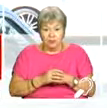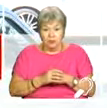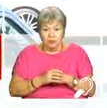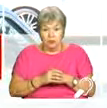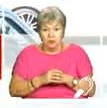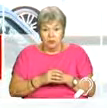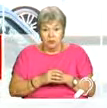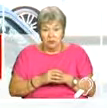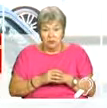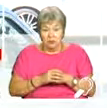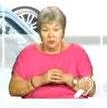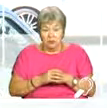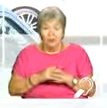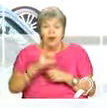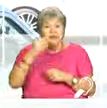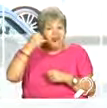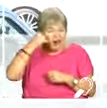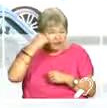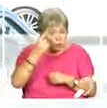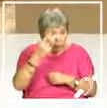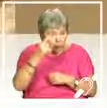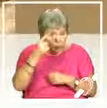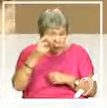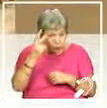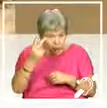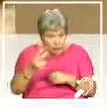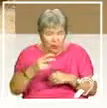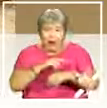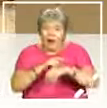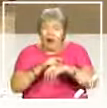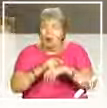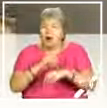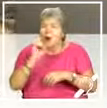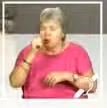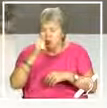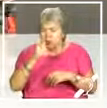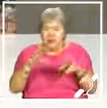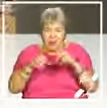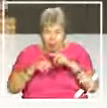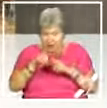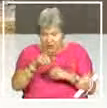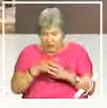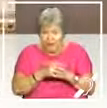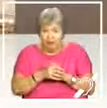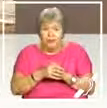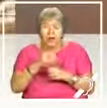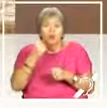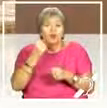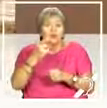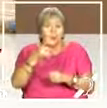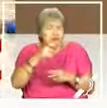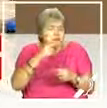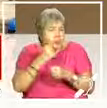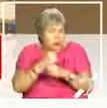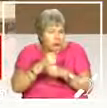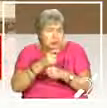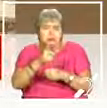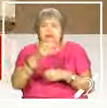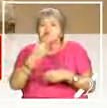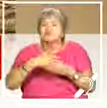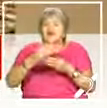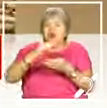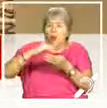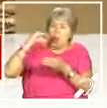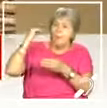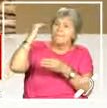Bun găsit! Apelul la 112 a fost făcut în jurul orei 11:30. Muncitorii lucrau la turnarea unei